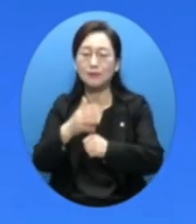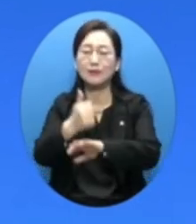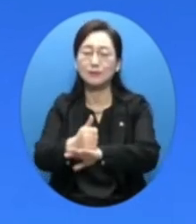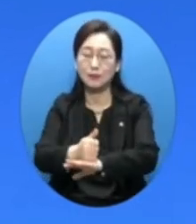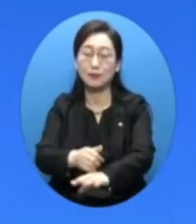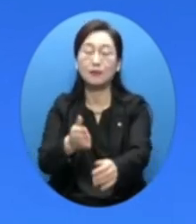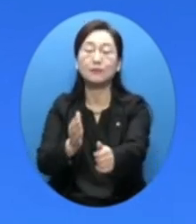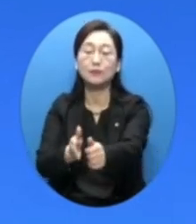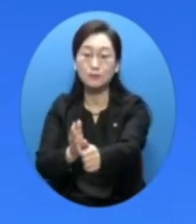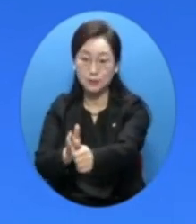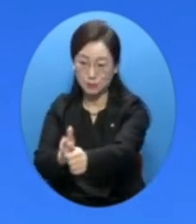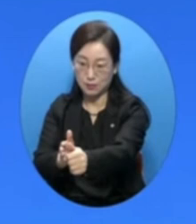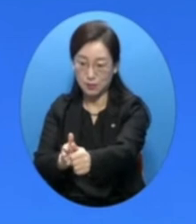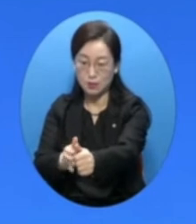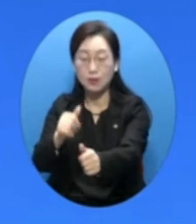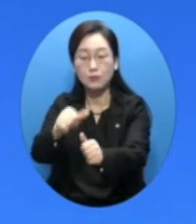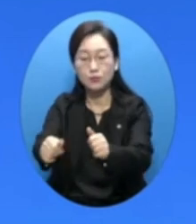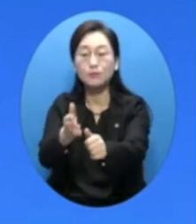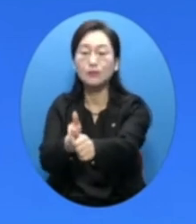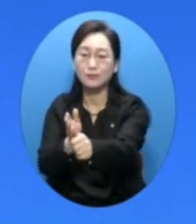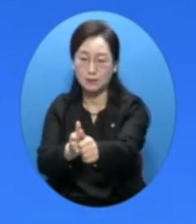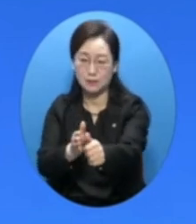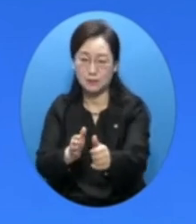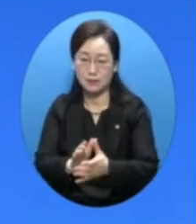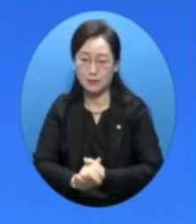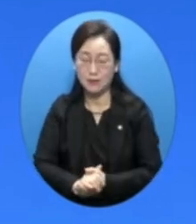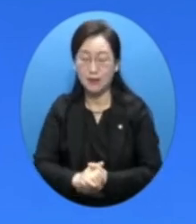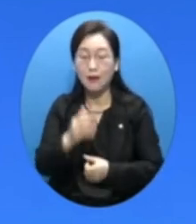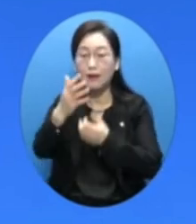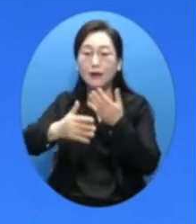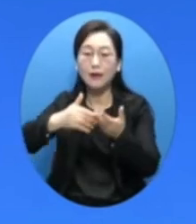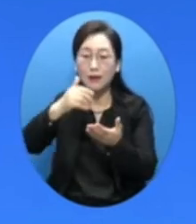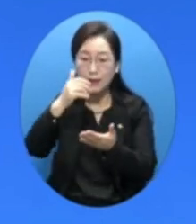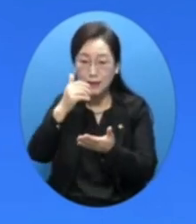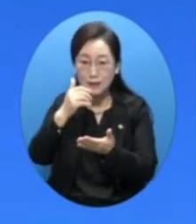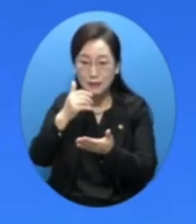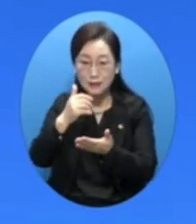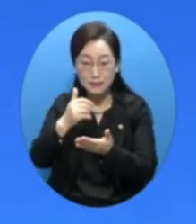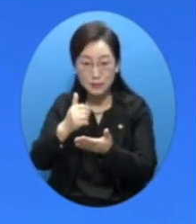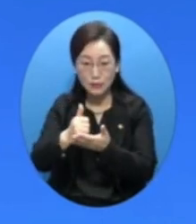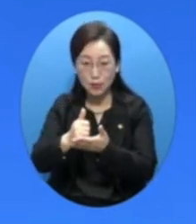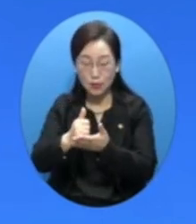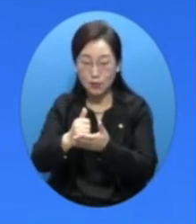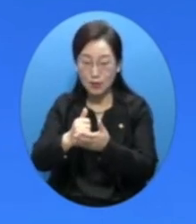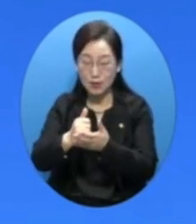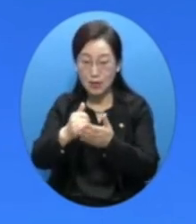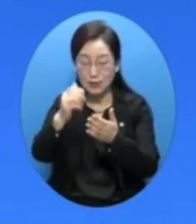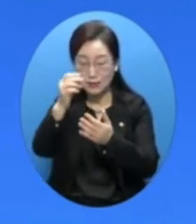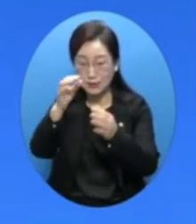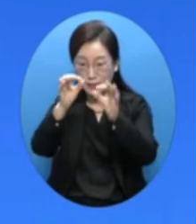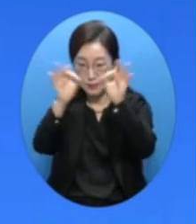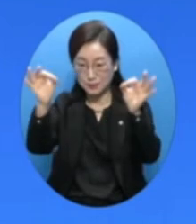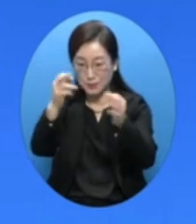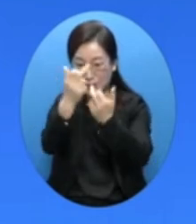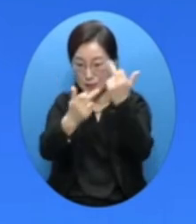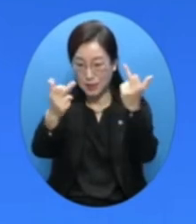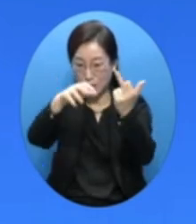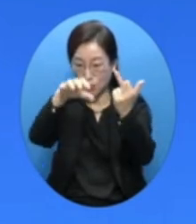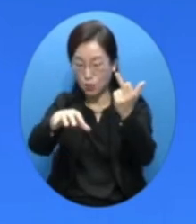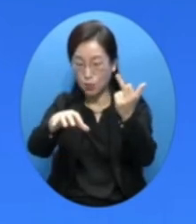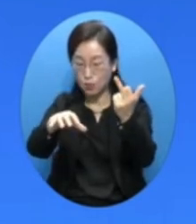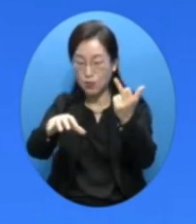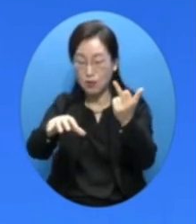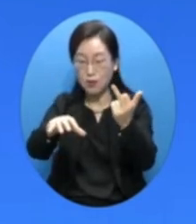우상숭배자마자 당부하고 또 당부한 것입니다 하나님께서 신안에서 산에서 모세에게 십계명을 주실 때 두 번째